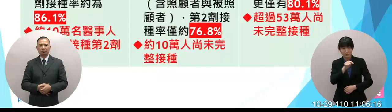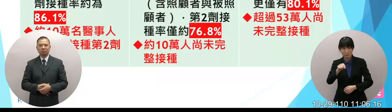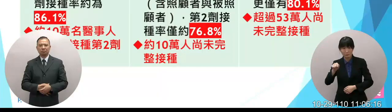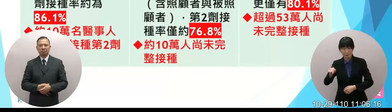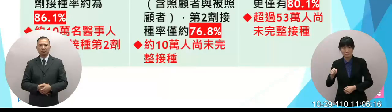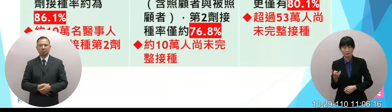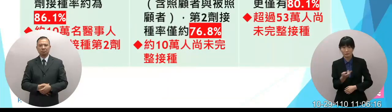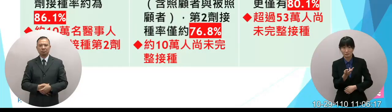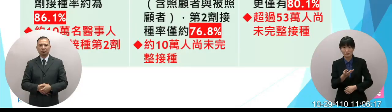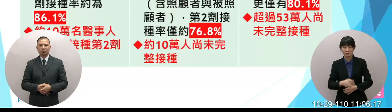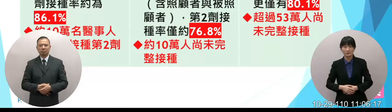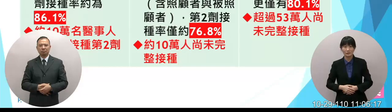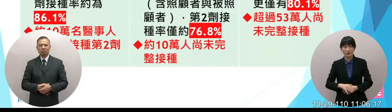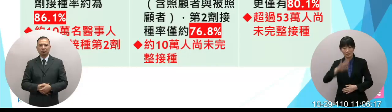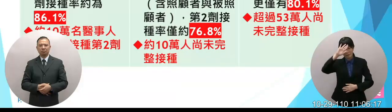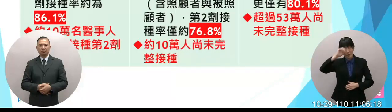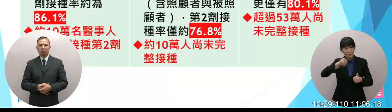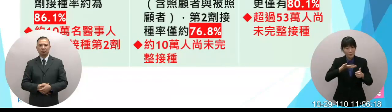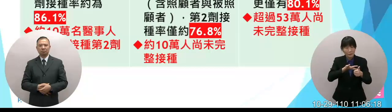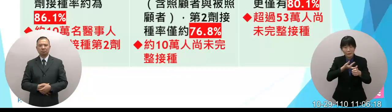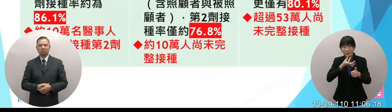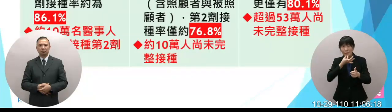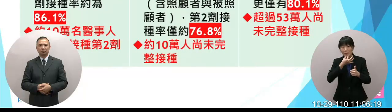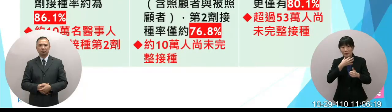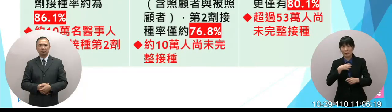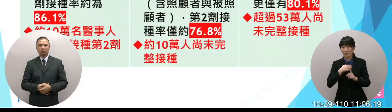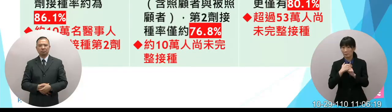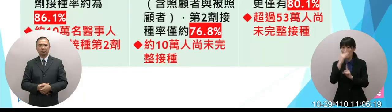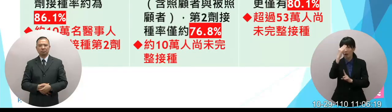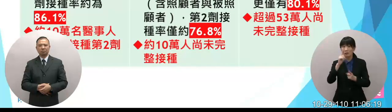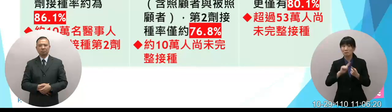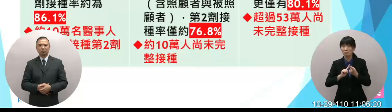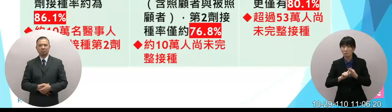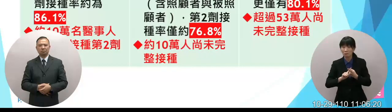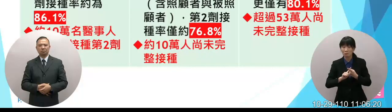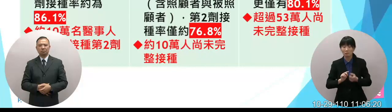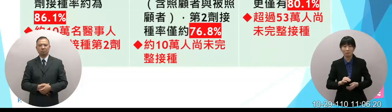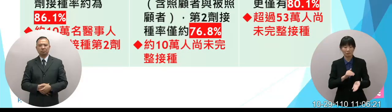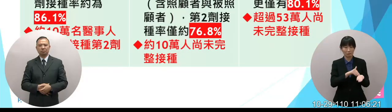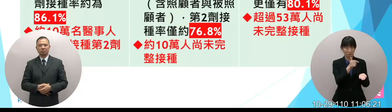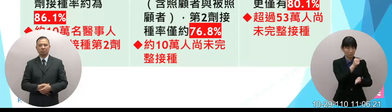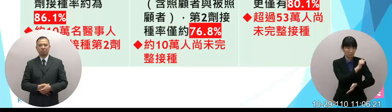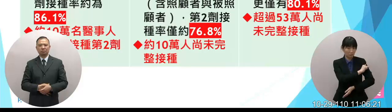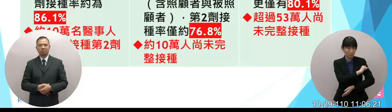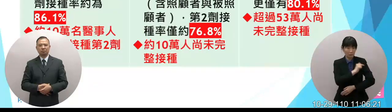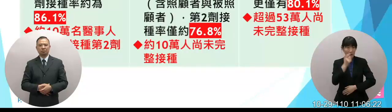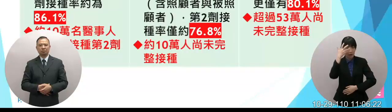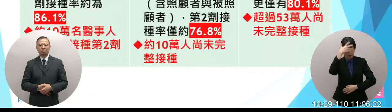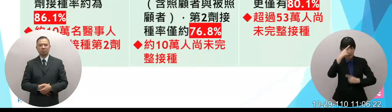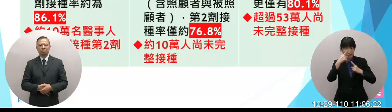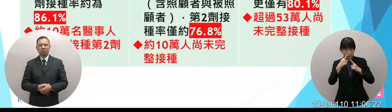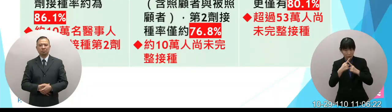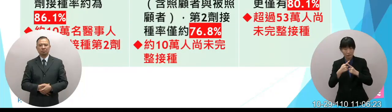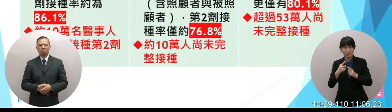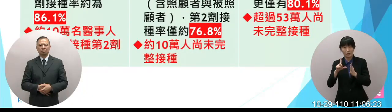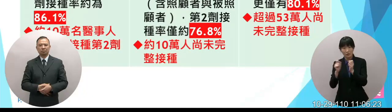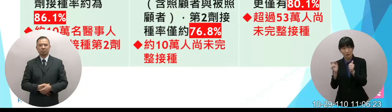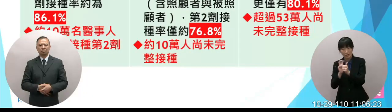们呢受到病毒的威胁比较高，您知道吗？对不对？这医疗人员与长者还有长照人员，